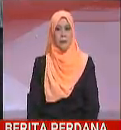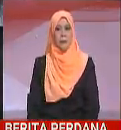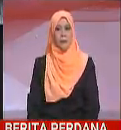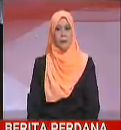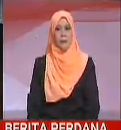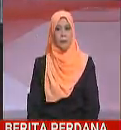log in